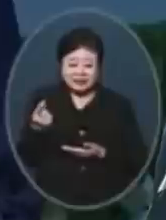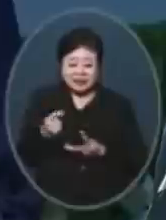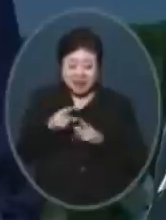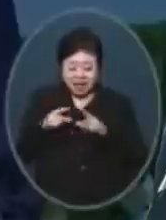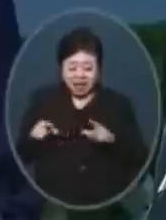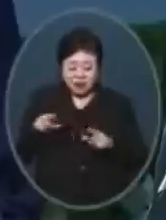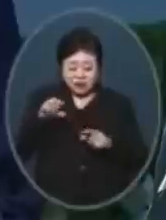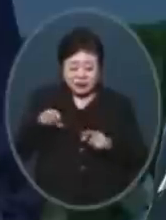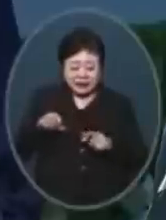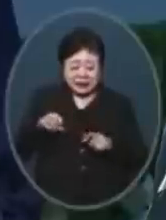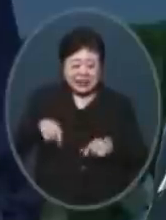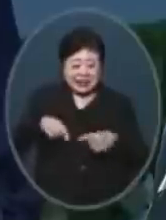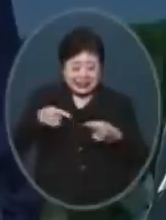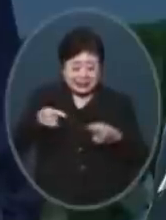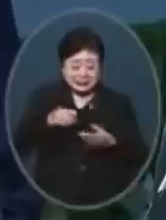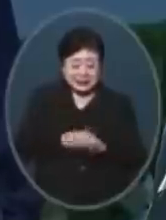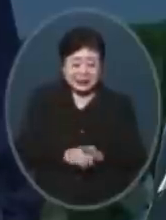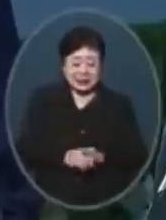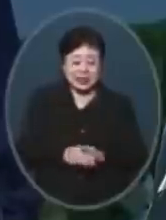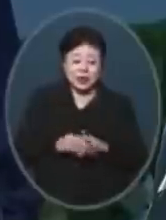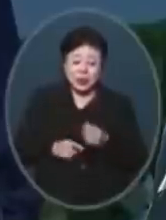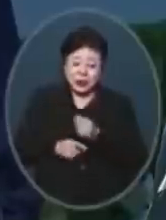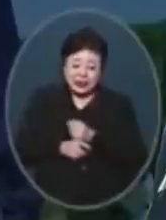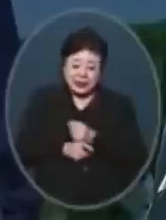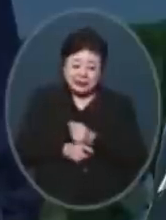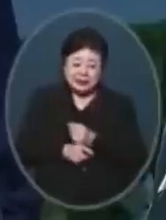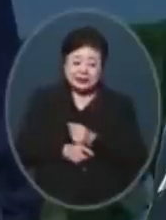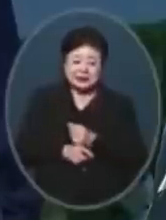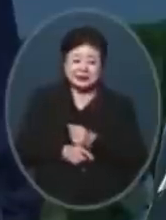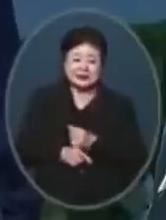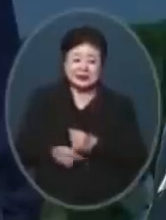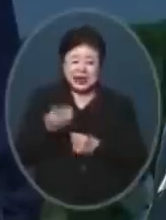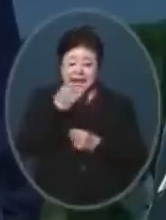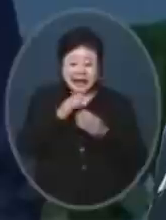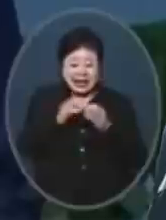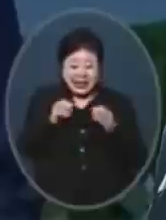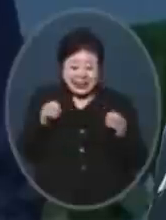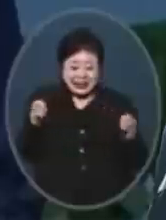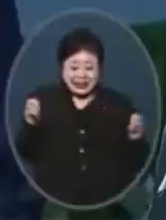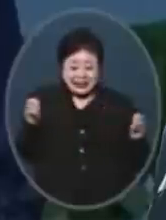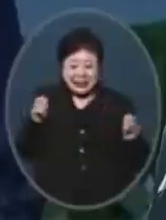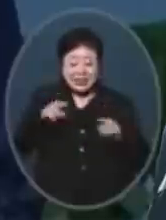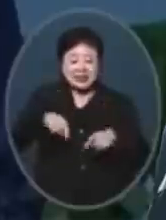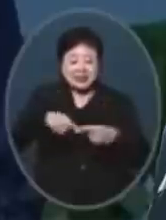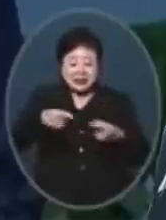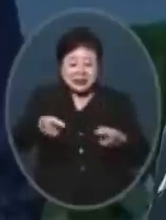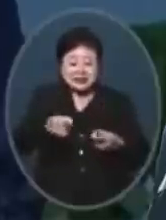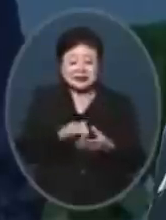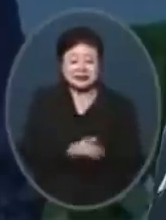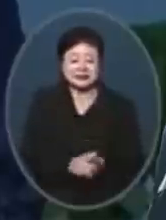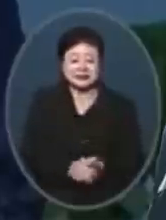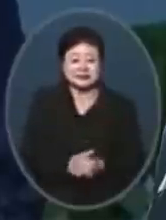애굽으로 내려갔습니다. 왜냐? 가나안에 들어가서